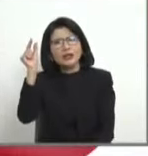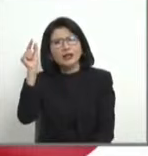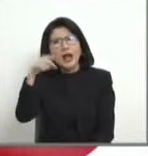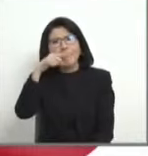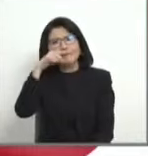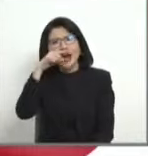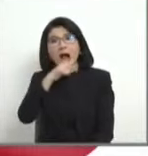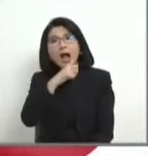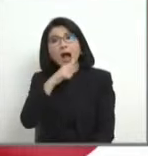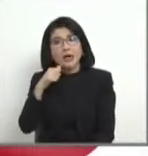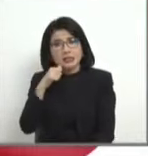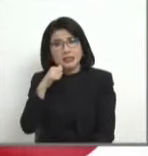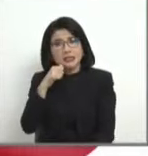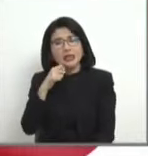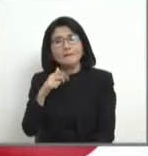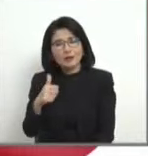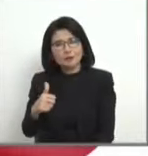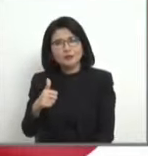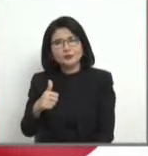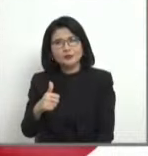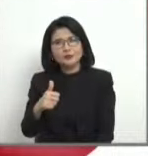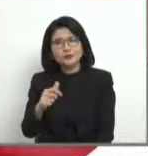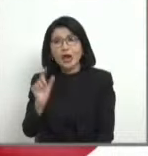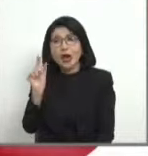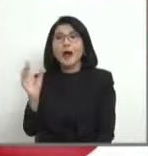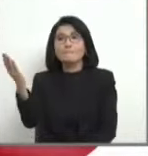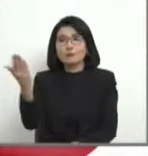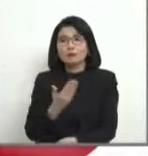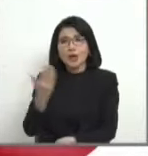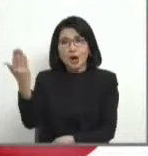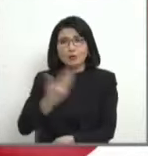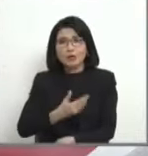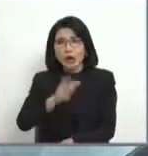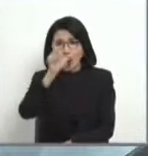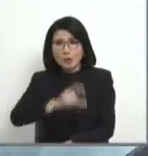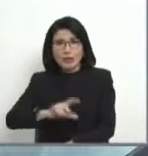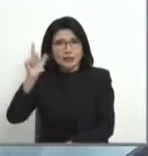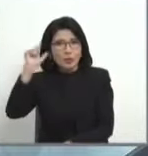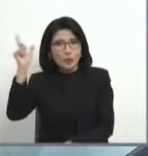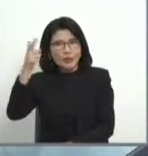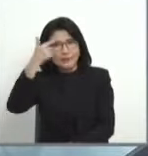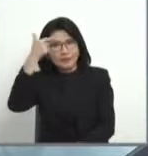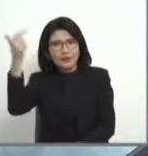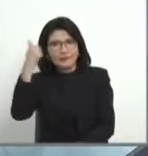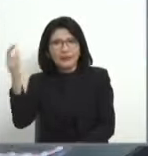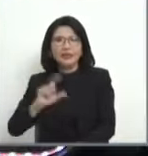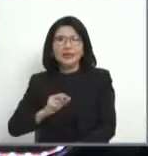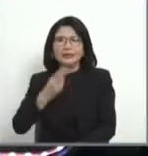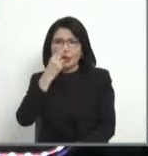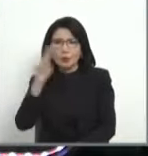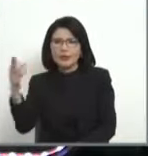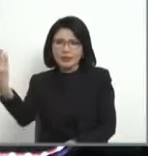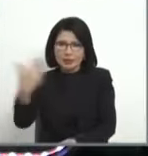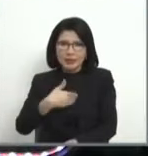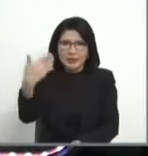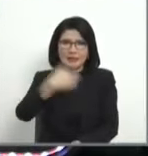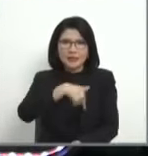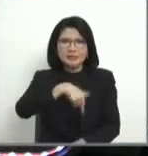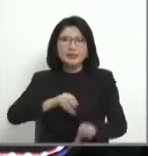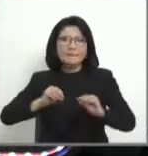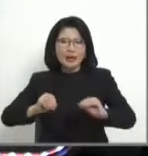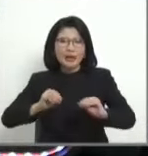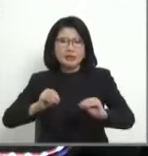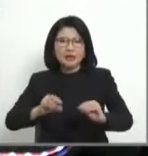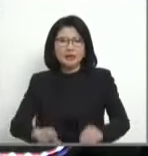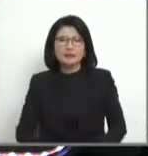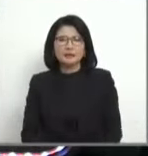Pak Anies baik juga mengundang profesor waktunya ke Indonesia. Habis, Bapak. Terima kasih. Terima kasih, waktunya habis. Kami persilakan Bapak Anies Baswedan untuk menanggapi ya. Jawaban dari Bapak